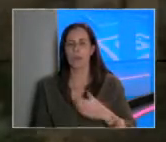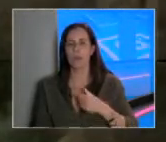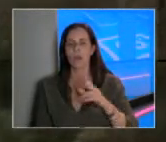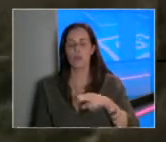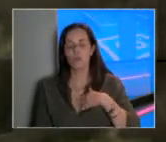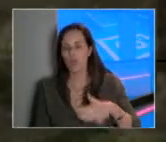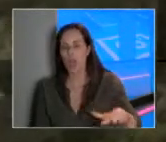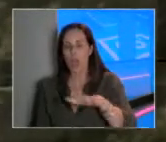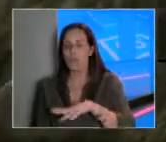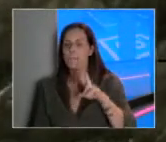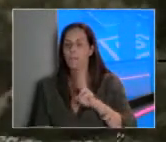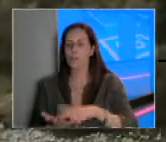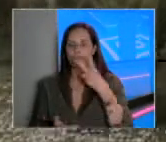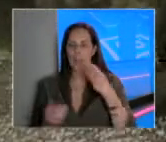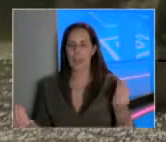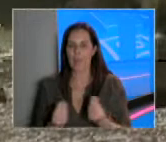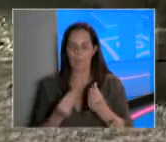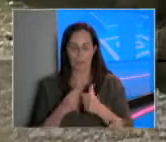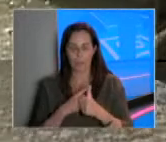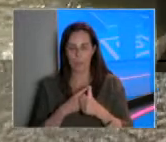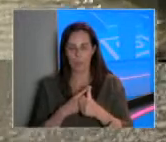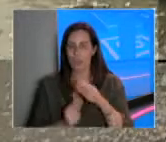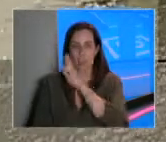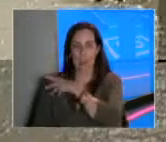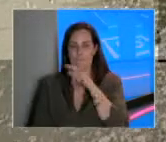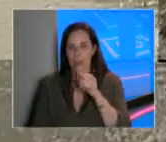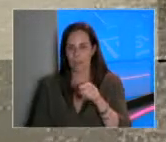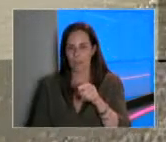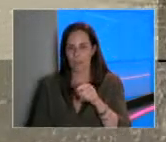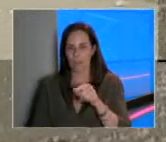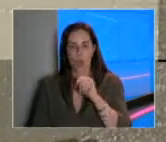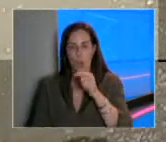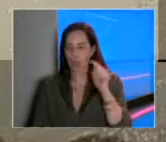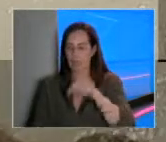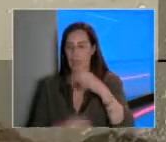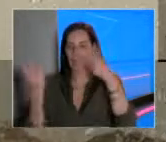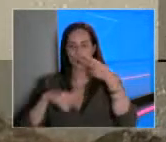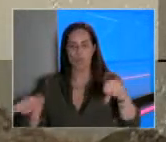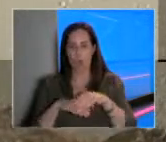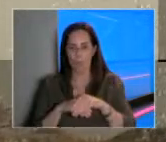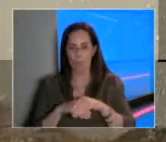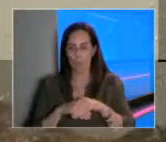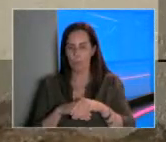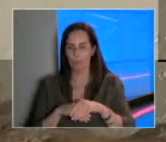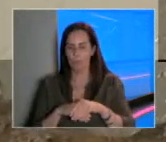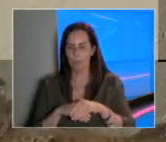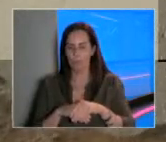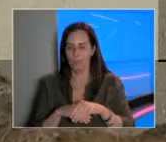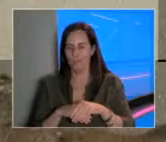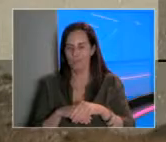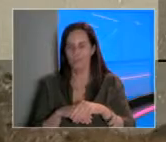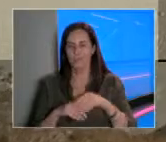מחזיקים בשטחים האלה בזכות שני דברים. בזכות זה שהפלסטינים מסרבים להגיע איתנו לשלום בפרמטרים